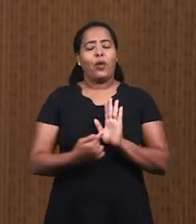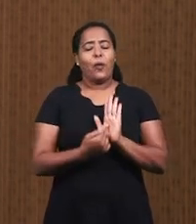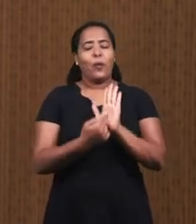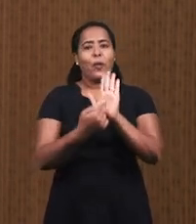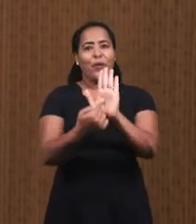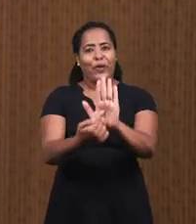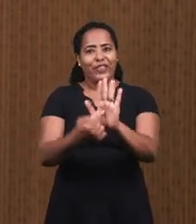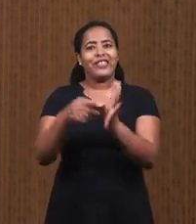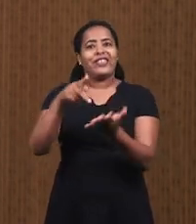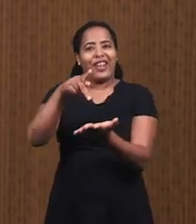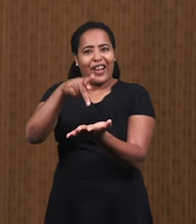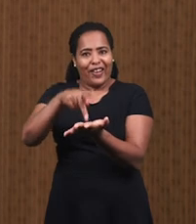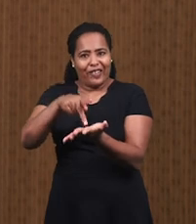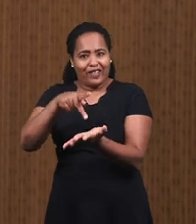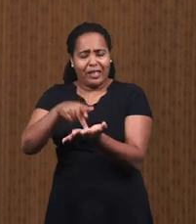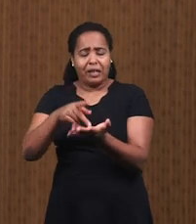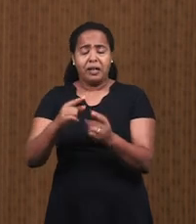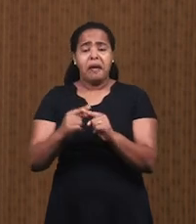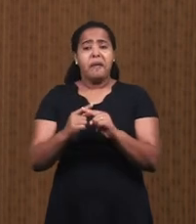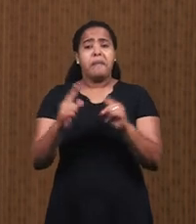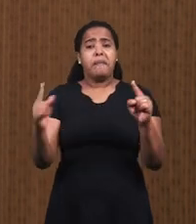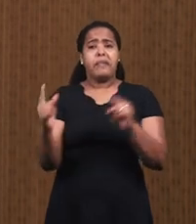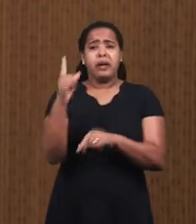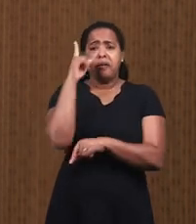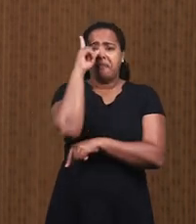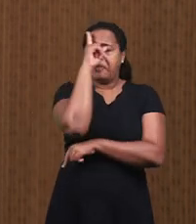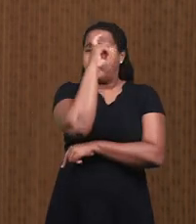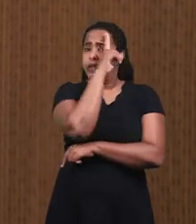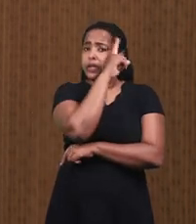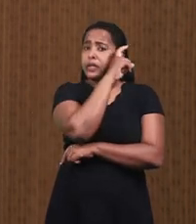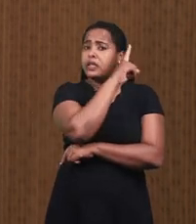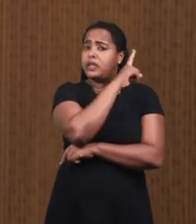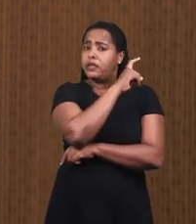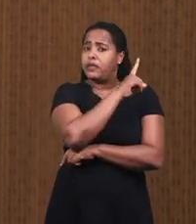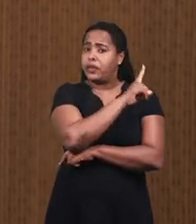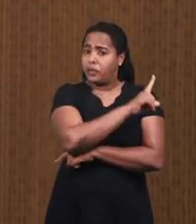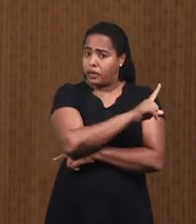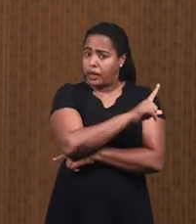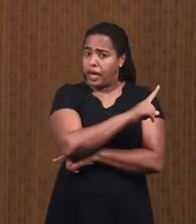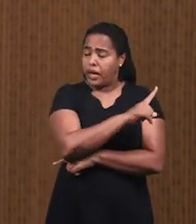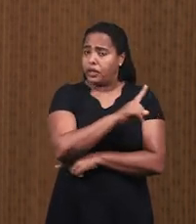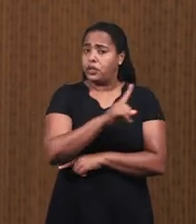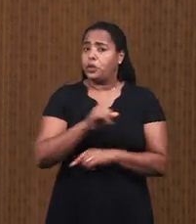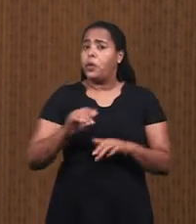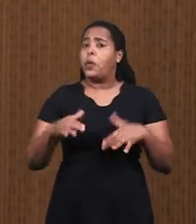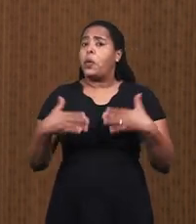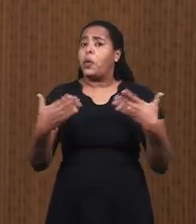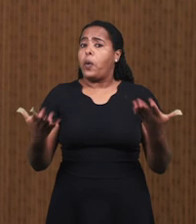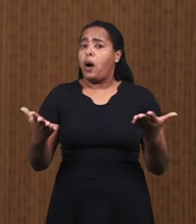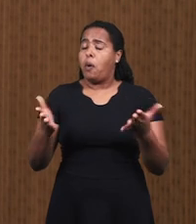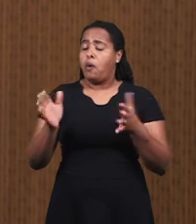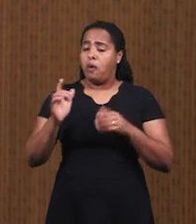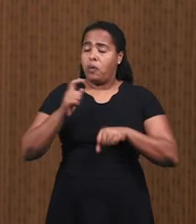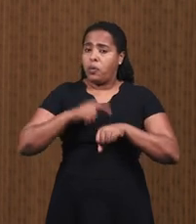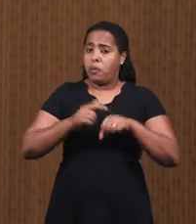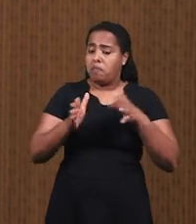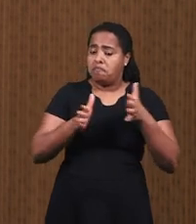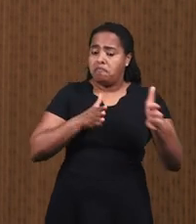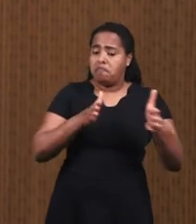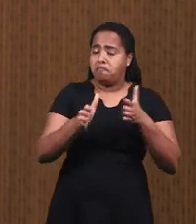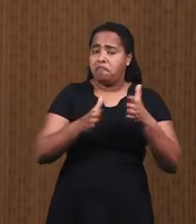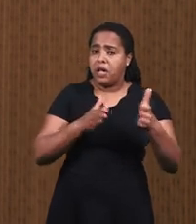это, показывая эту реальность. И в чем трудность в понимании, что произошло за всю